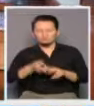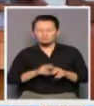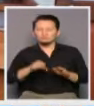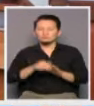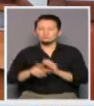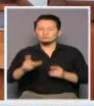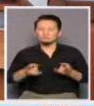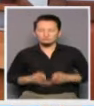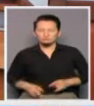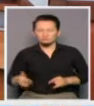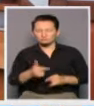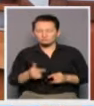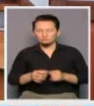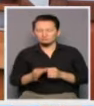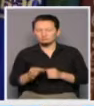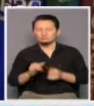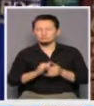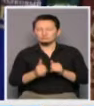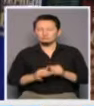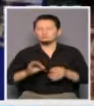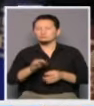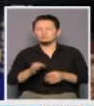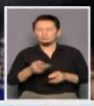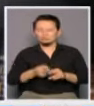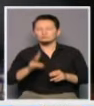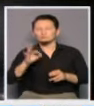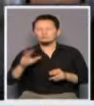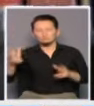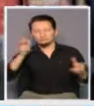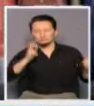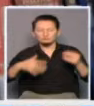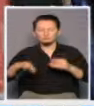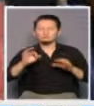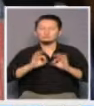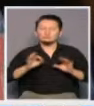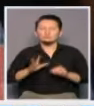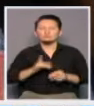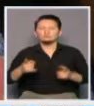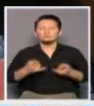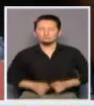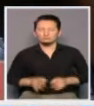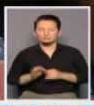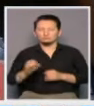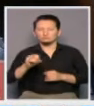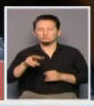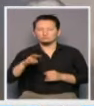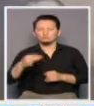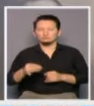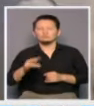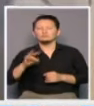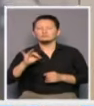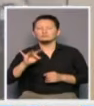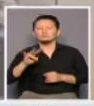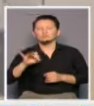Каратлеов родился в Гурьевском уезде Уральской области, но по информации, которая на устах у народа, он рожден в селе Елтай Индерского